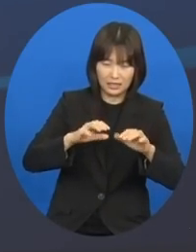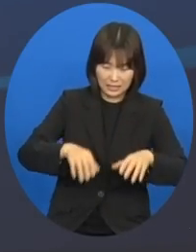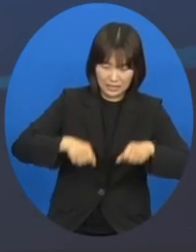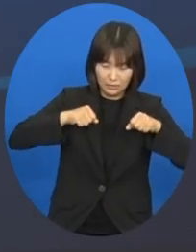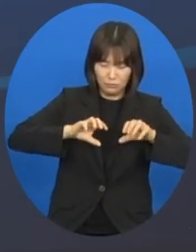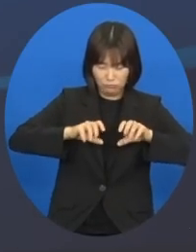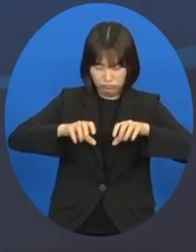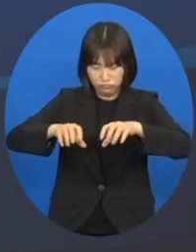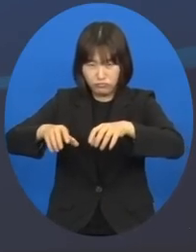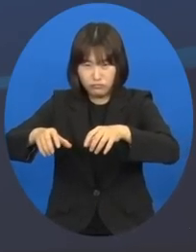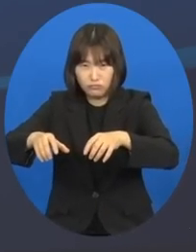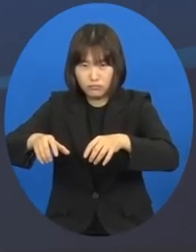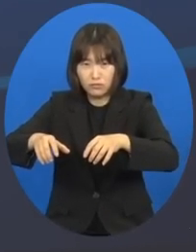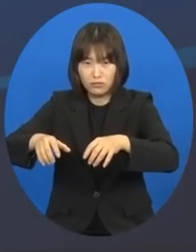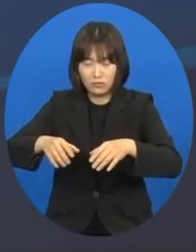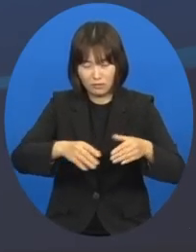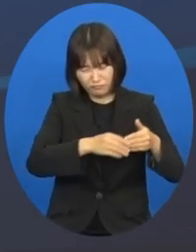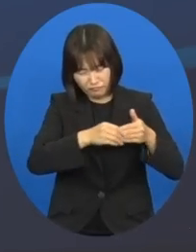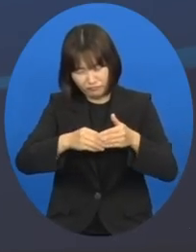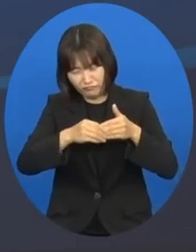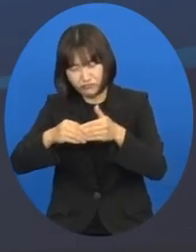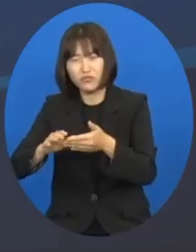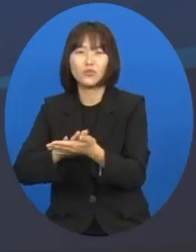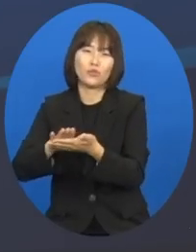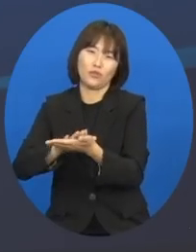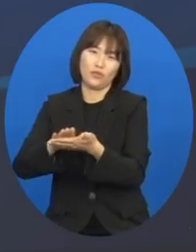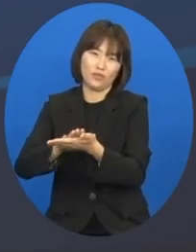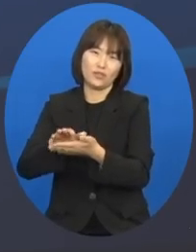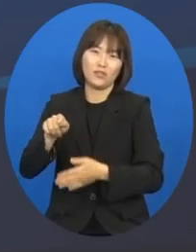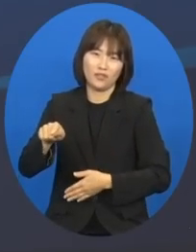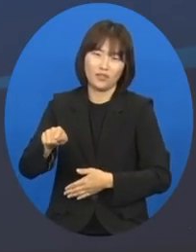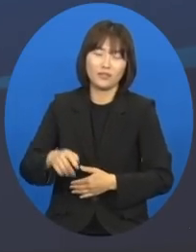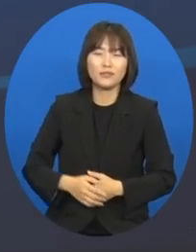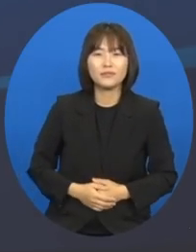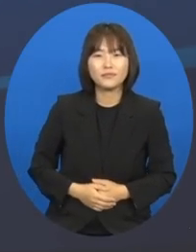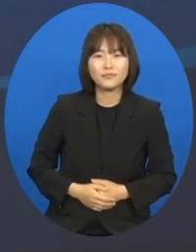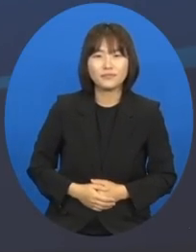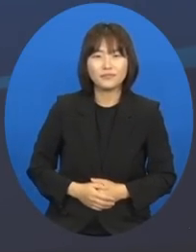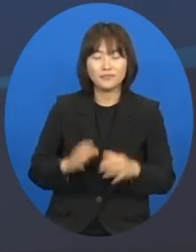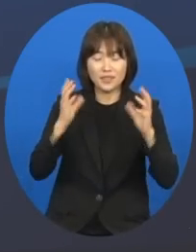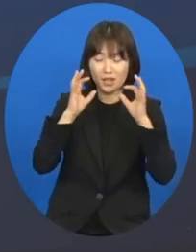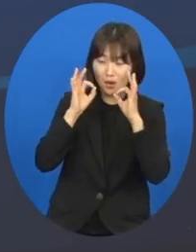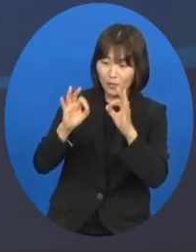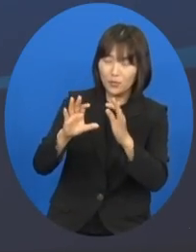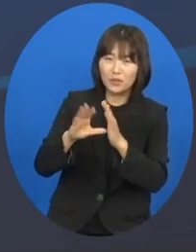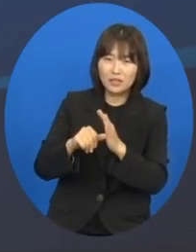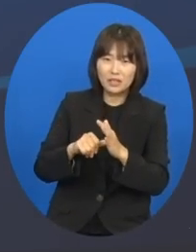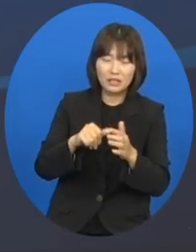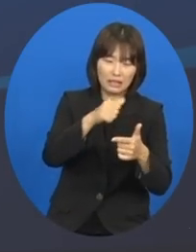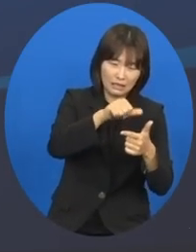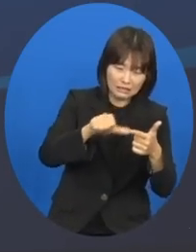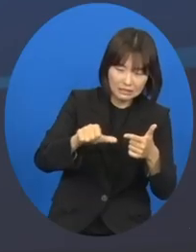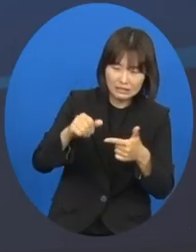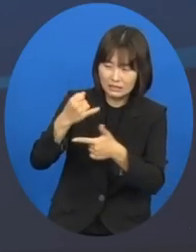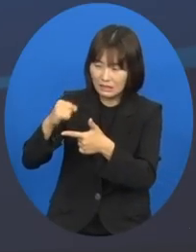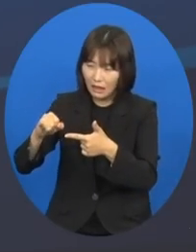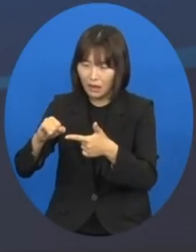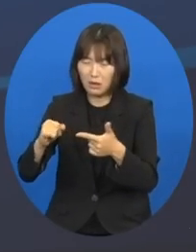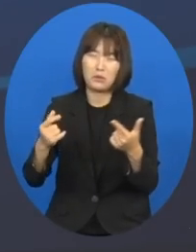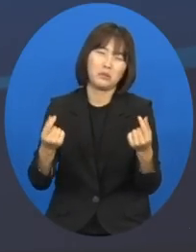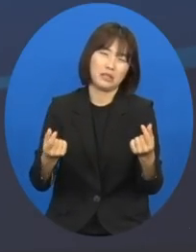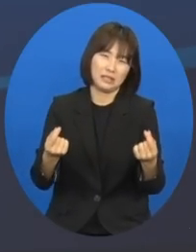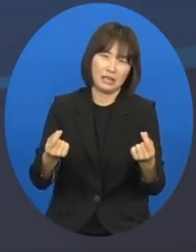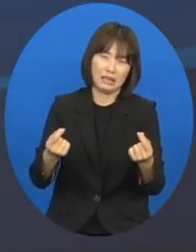자기들끼리 뭐 신나서 뭐 어쩔 줄 몰라 합니다 그래서 제가이 아이들을 보면서 아들이나 딸이나 다르지 않구나